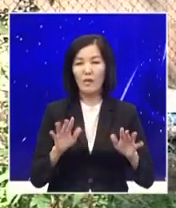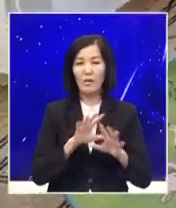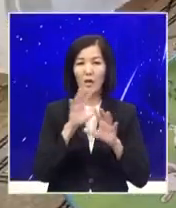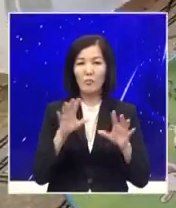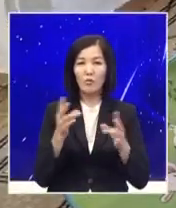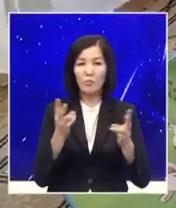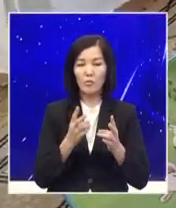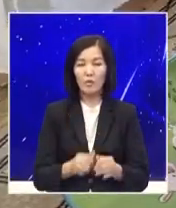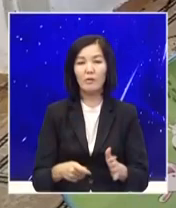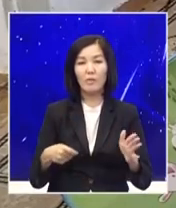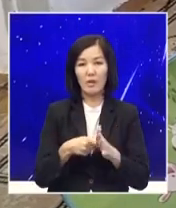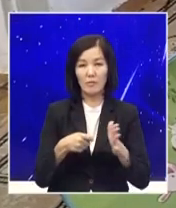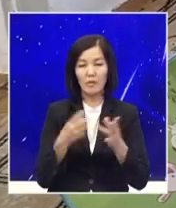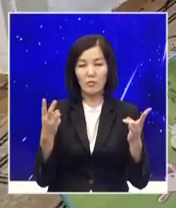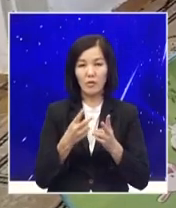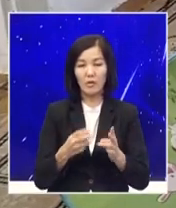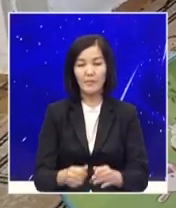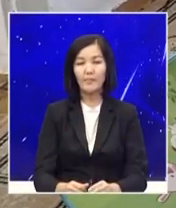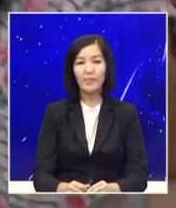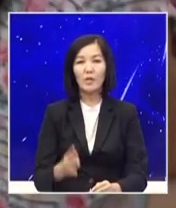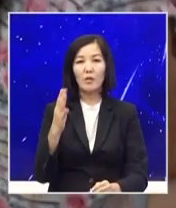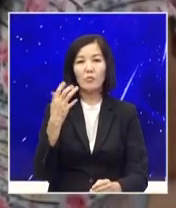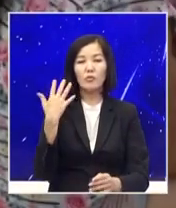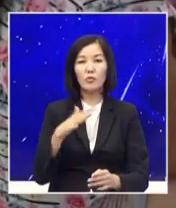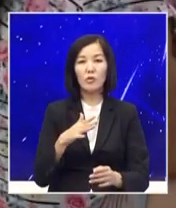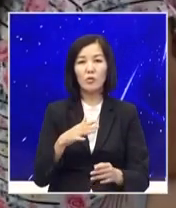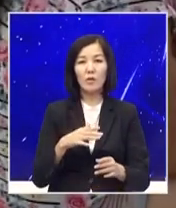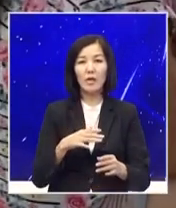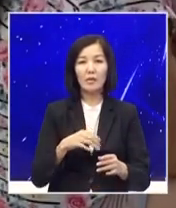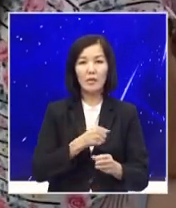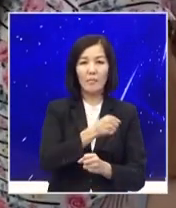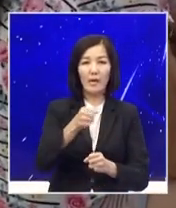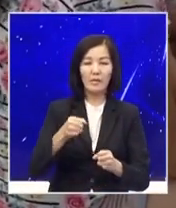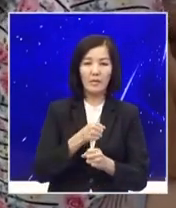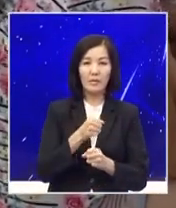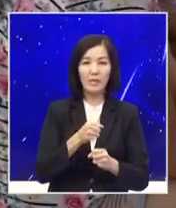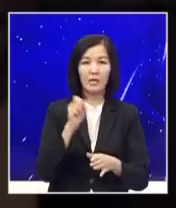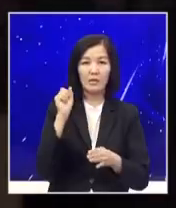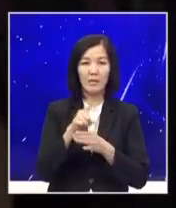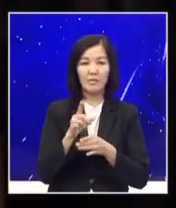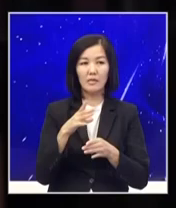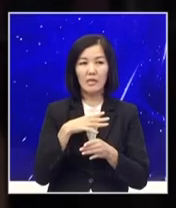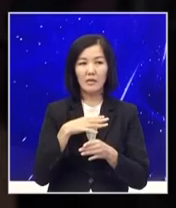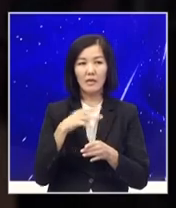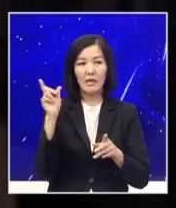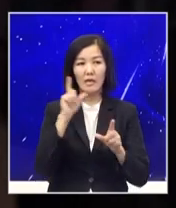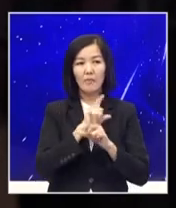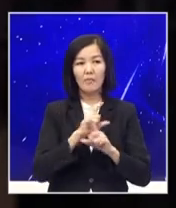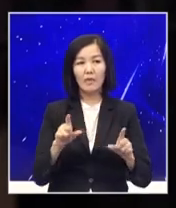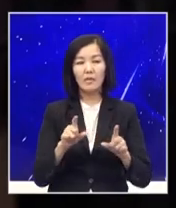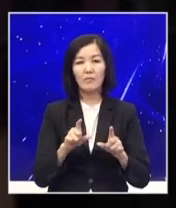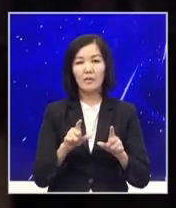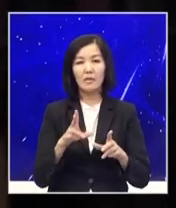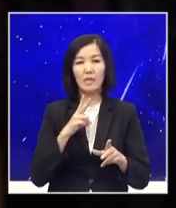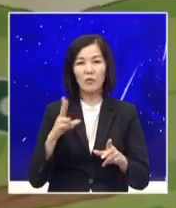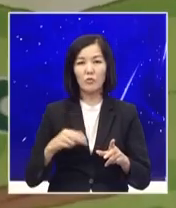керек. Нәпақасын тауып жүрген келіншек 450-ге жуық банкі жапқан. Оны сатып, тапсырыс қабылдайды. Тіпті мектеп жасындағы қыздарына